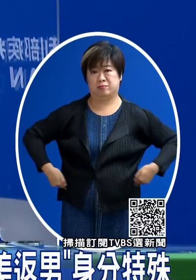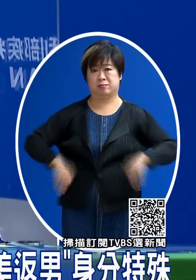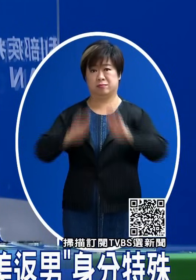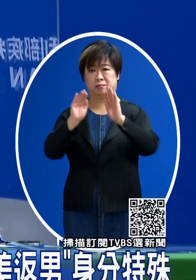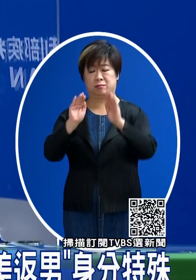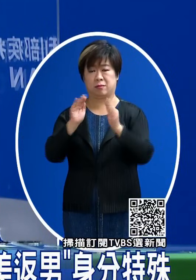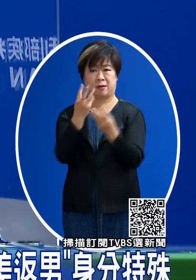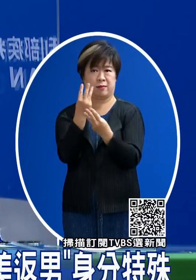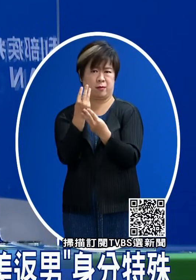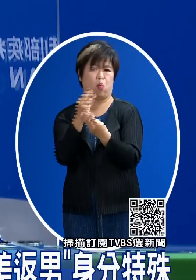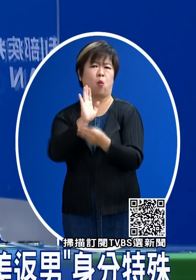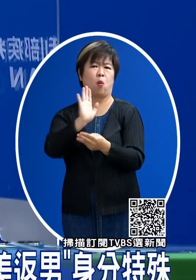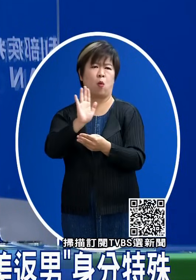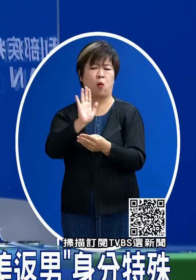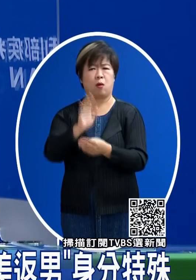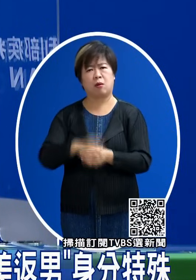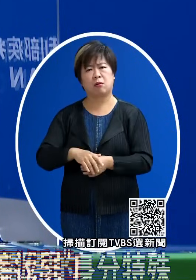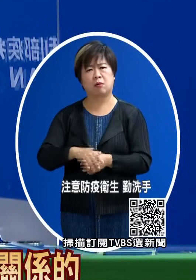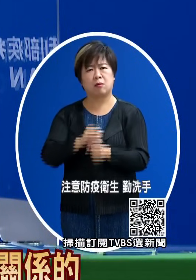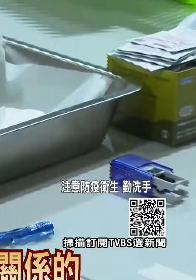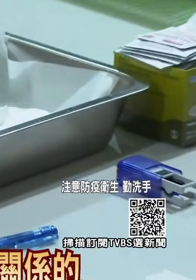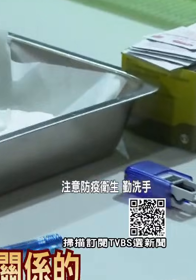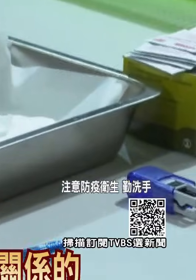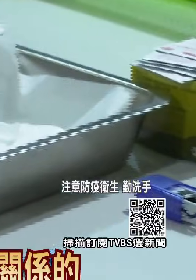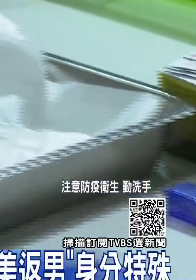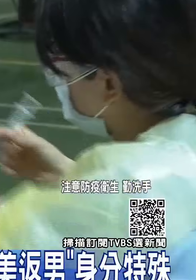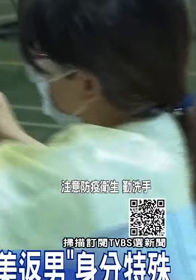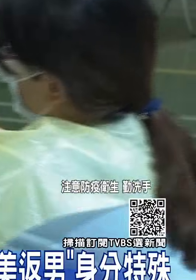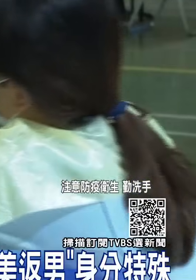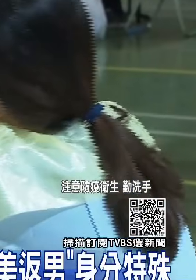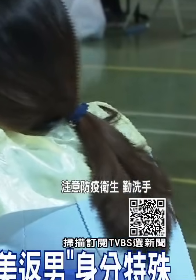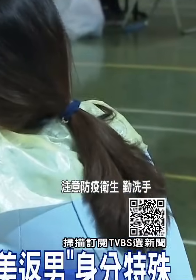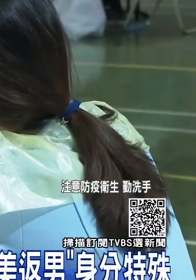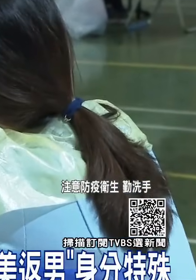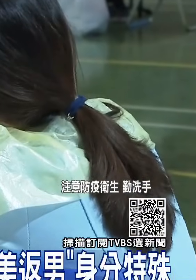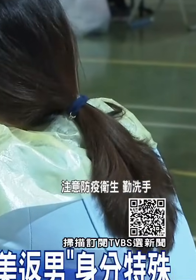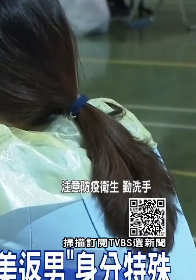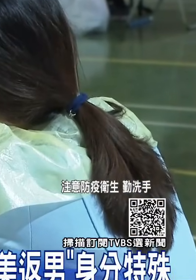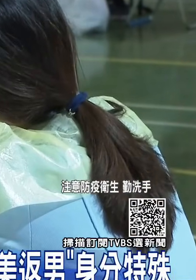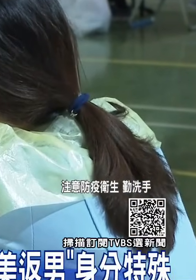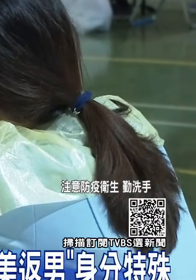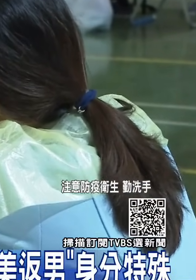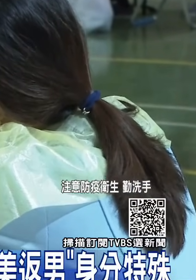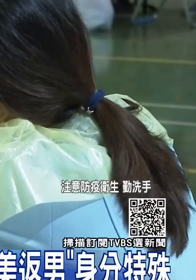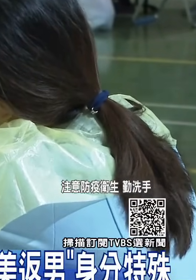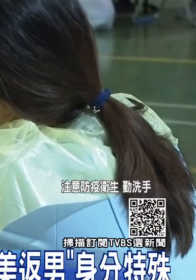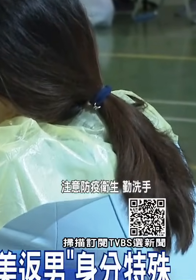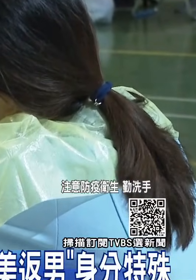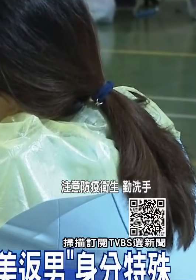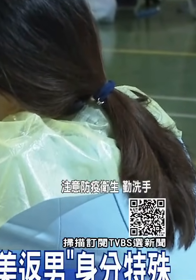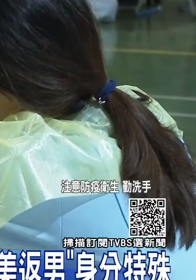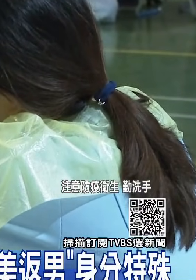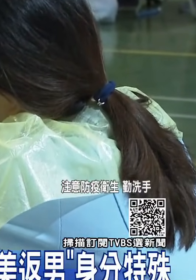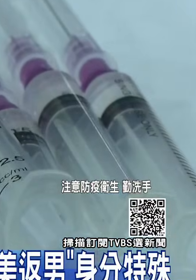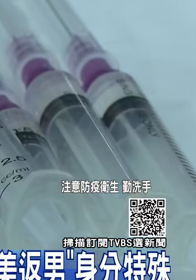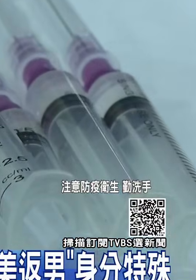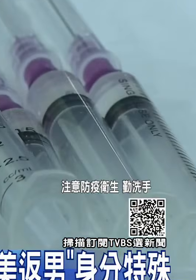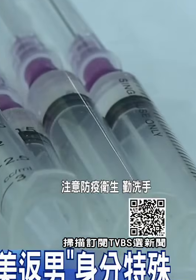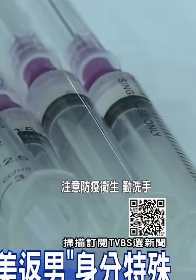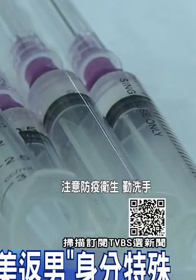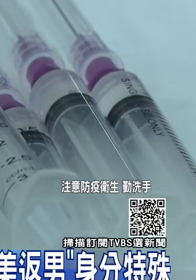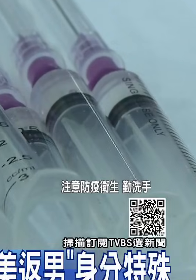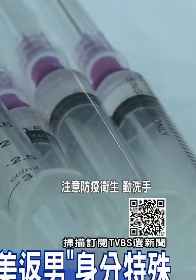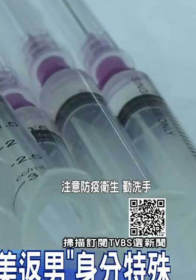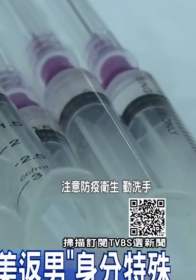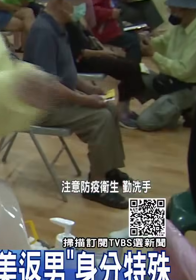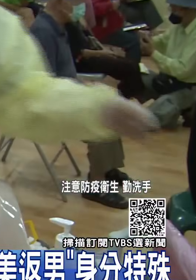炎，跟这个 COVID-19 可能是没有关系的。 本土这例感染源还要厘清，但对社区影响低，不少人希望能靠疫